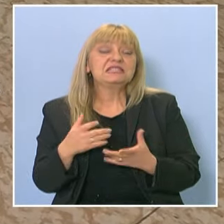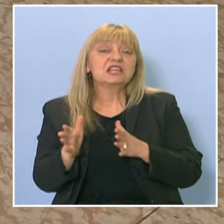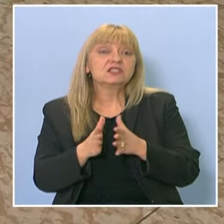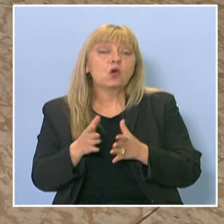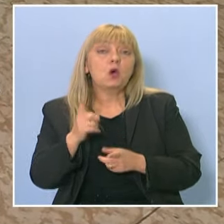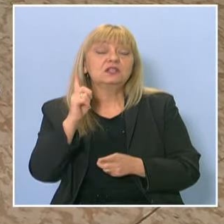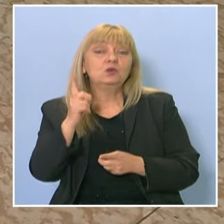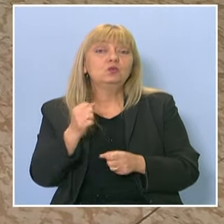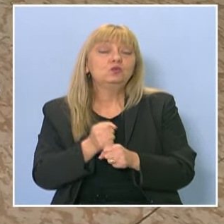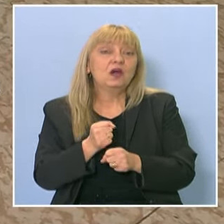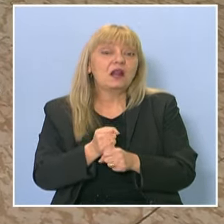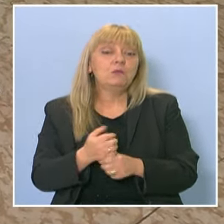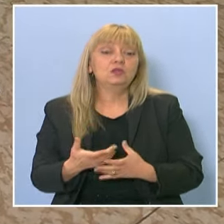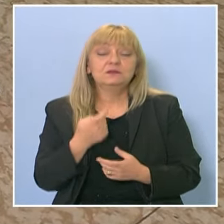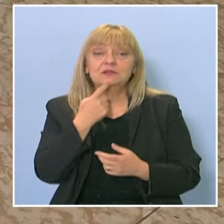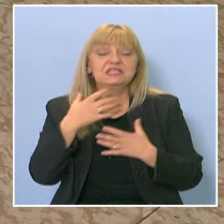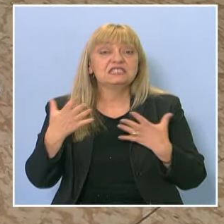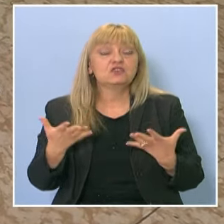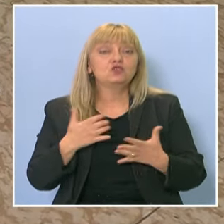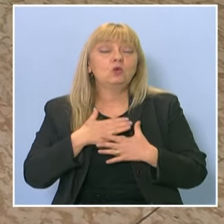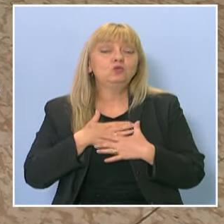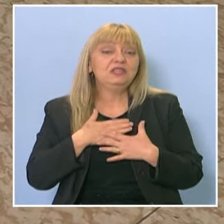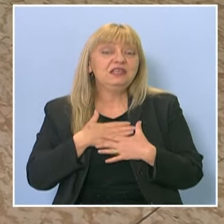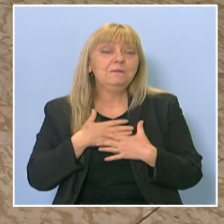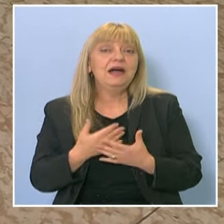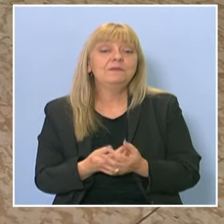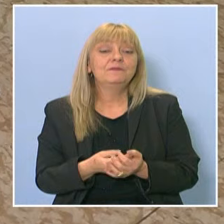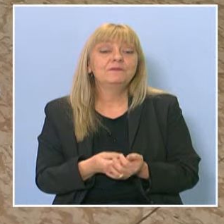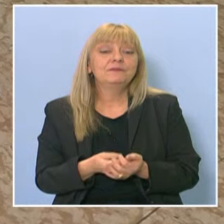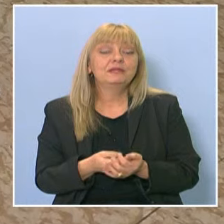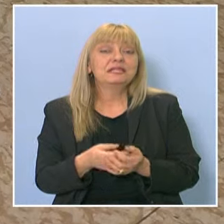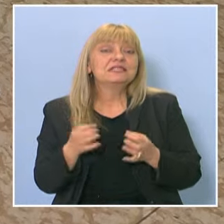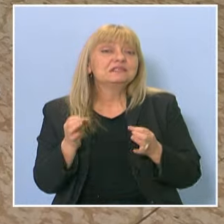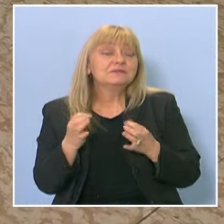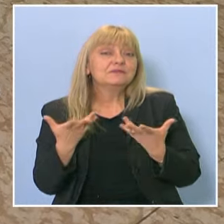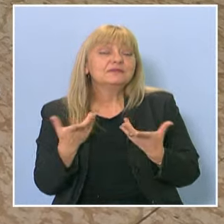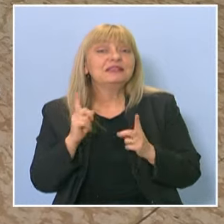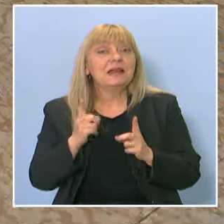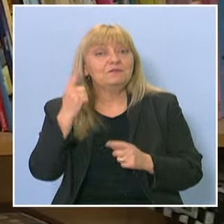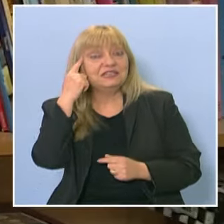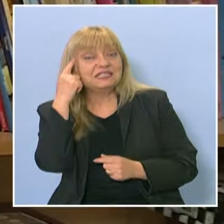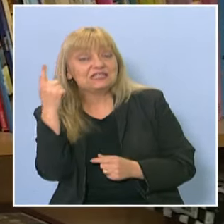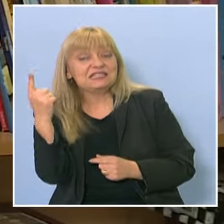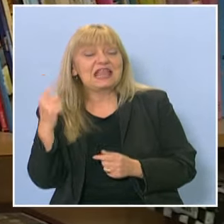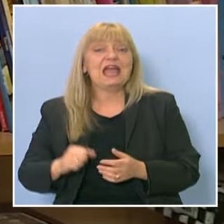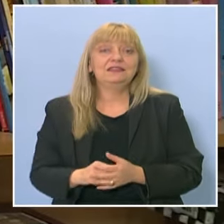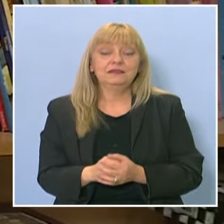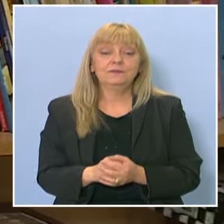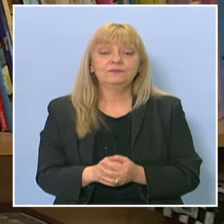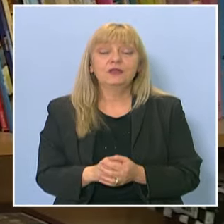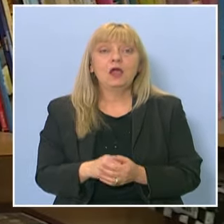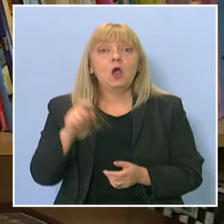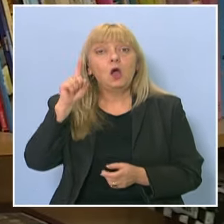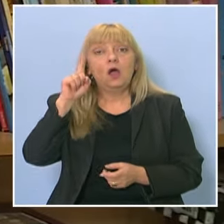На хората като цяло. Защото си има... Независимо от какъв етнос са. Които трябва да се знаят. Да. Господин Тодоров,